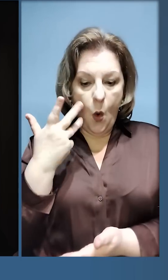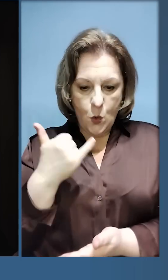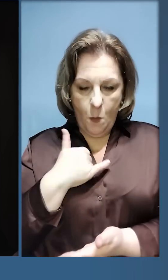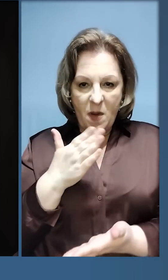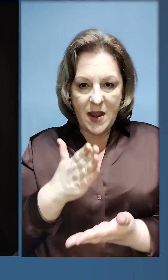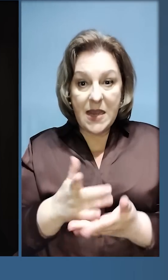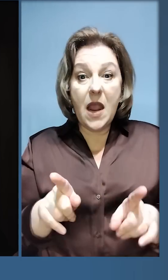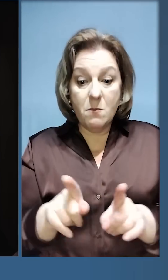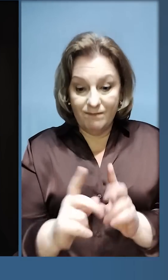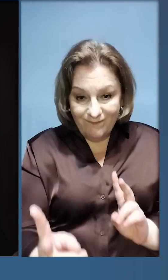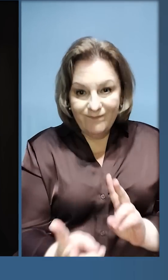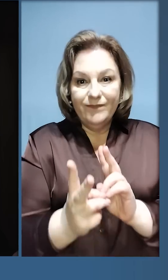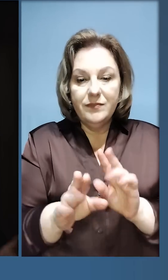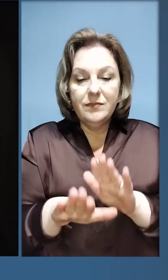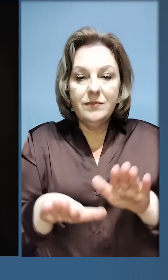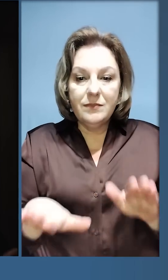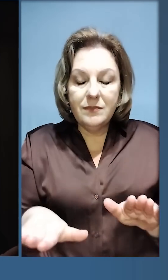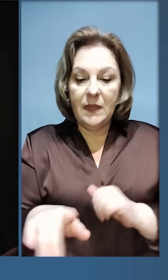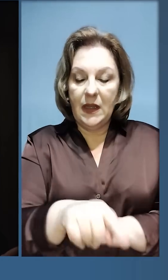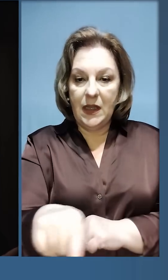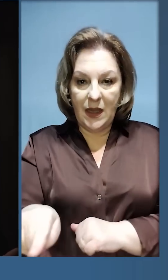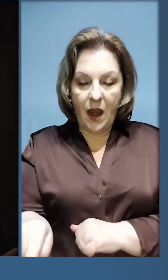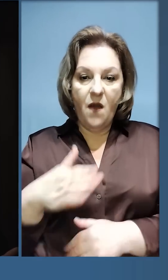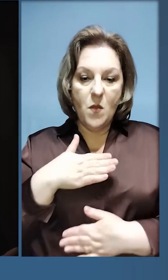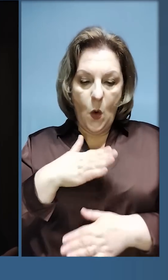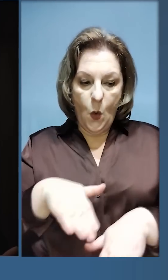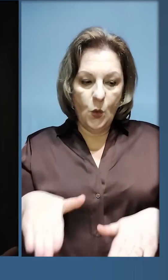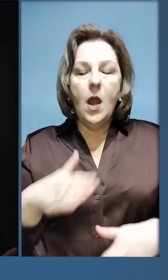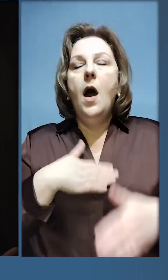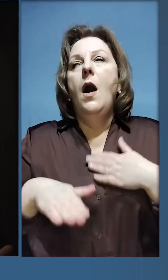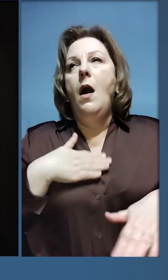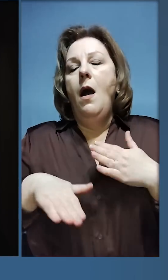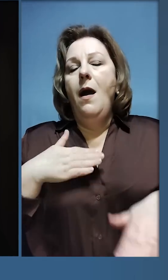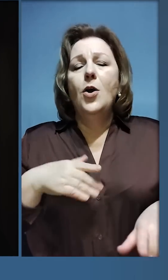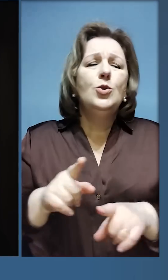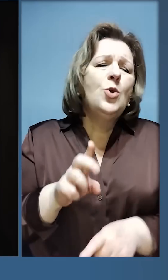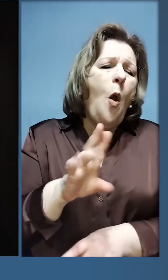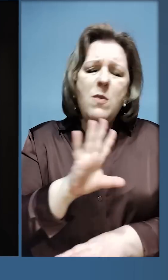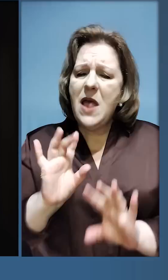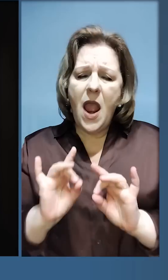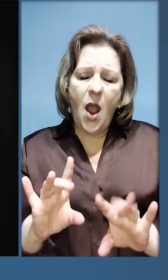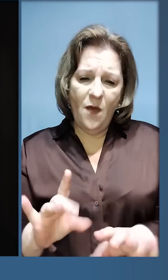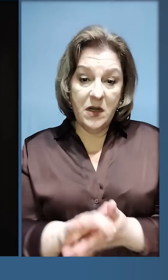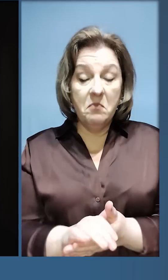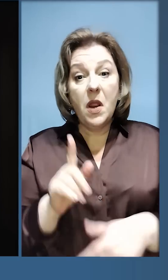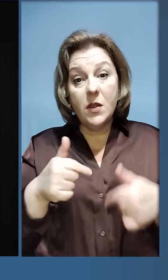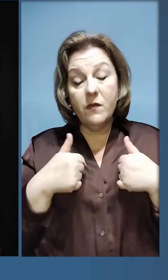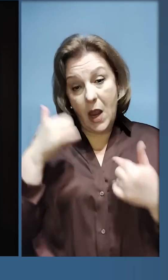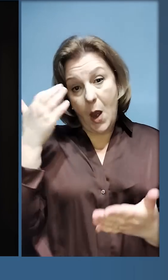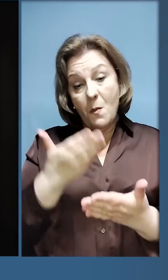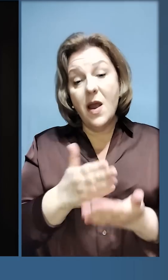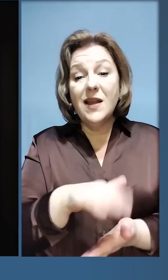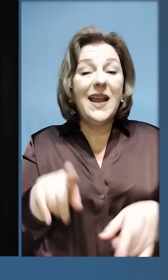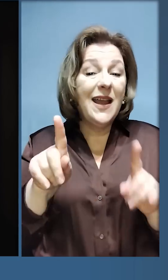дітей, і коли у мене є така можливість їх побачити, вони довольні, що б я їм не говорив. Іноді